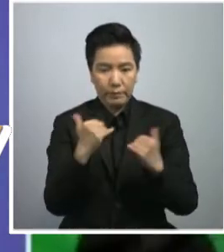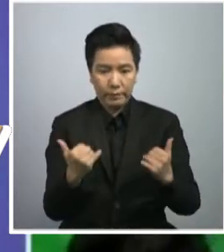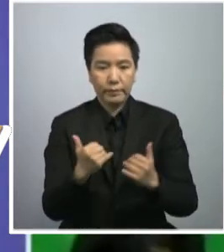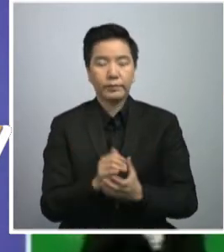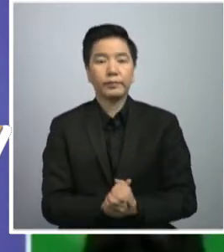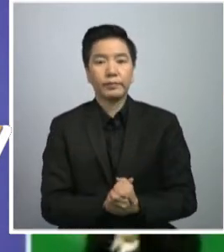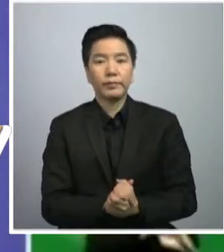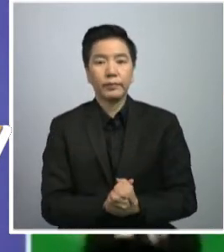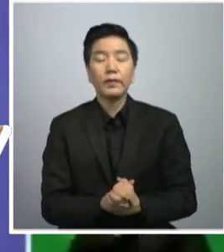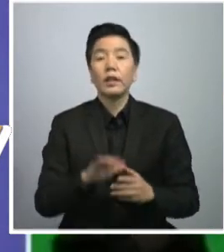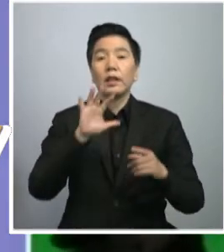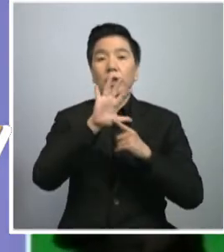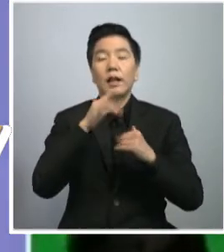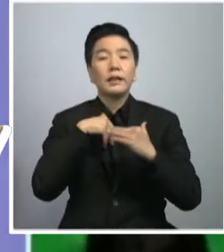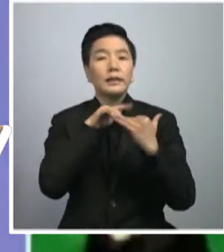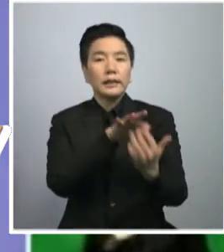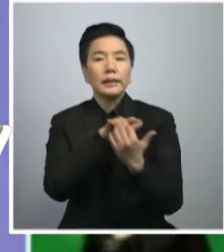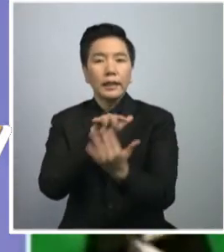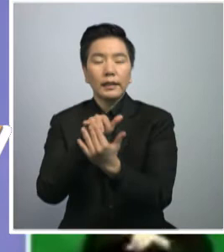ขอให้มีความเชื่อมั่นในระบบการแพทย์ที่เป็นความหวังของประชาชนซึ่งจะมีการระดมทั้งทรัพยากรทางการแพทย์ในส่วนของกระทรวงสาธารณสุขรวมถึงมหาวิทยาลัยชั้นนำและภาคเอกชนโดยจะเน้นเวชภัณฑ์ทางการแพทย์ที่จำเป็นทั้งหมดให้อุปกรณ์ดังกล่าวมีใช้กับประชาชนอย่างไม่ขาดแคลนข้อที่5